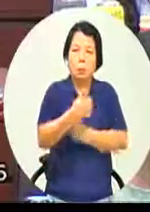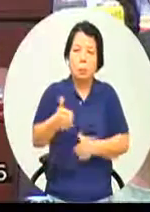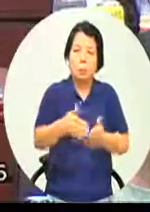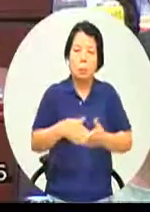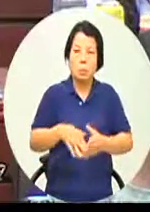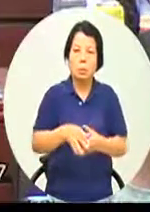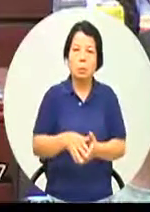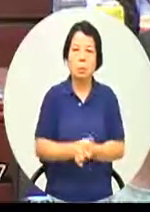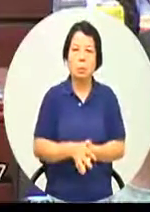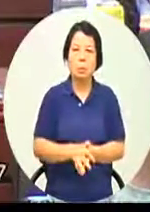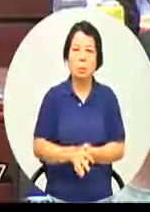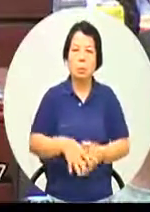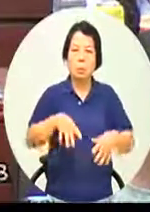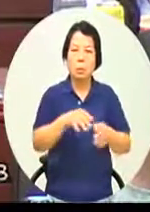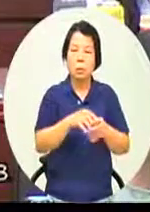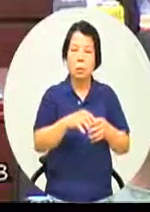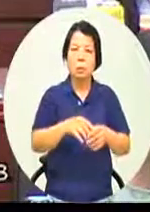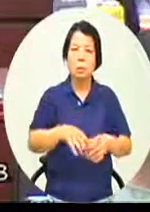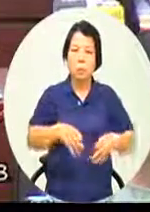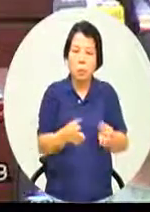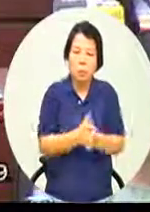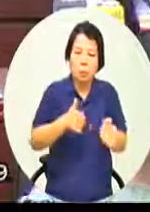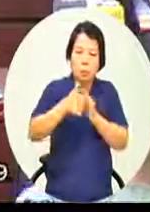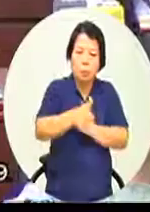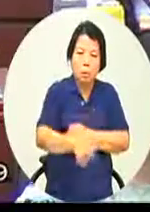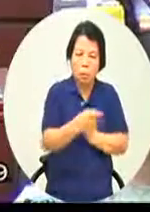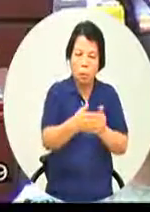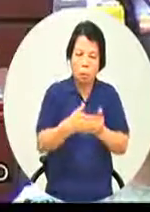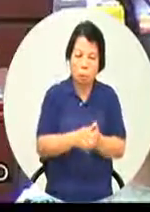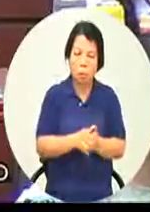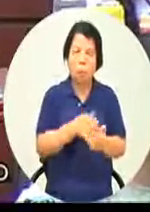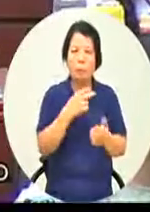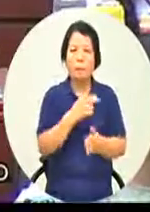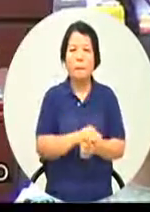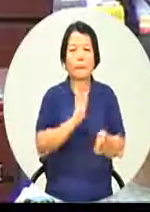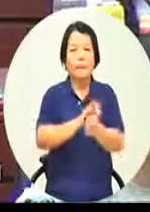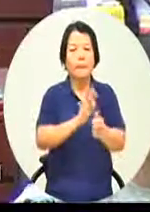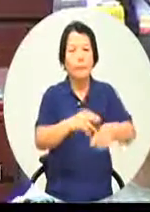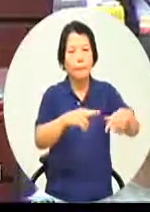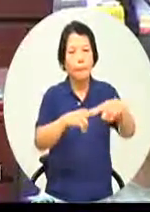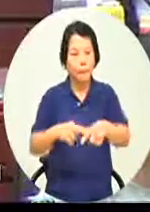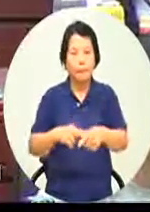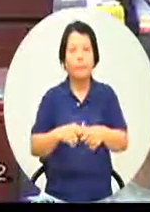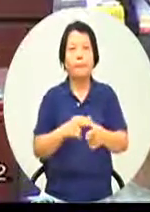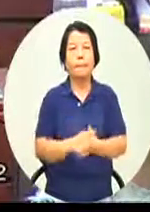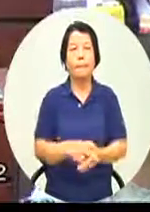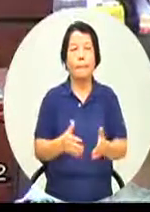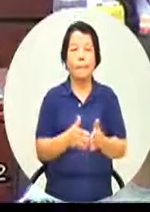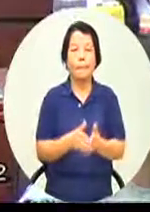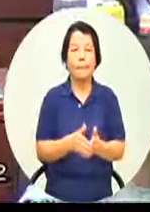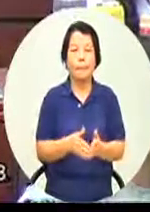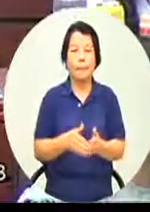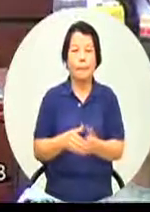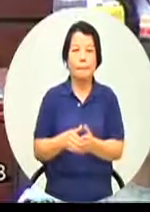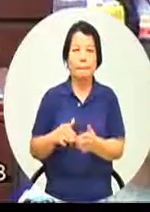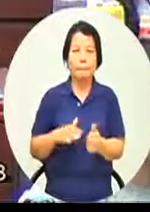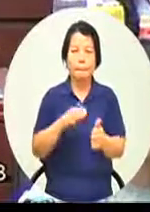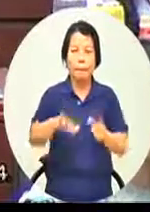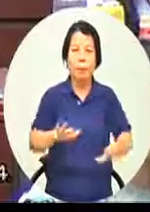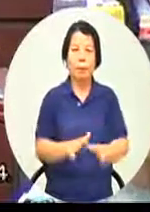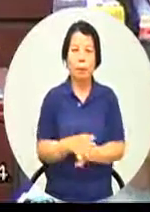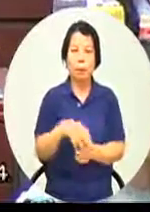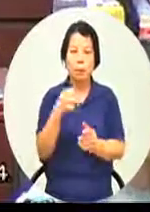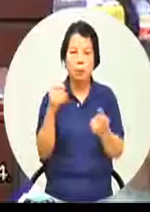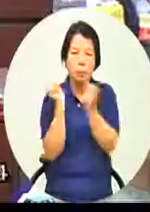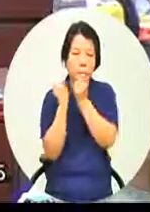都可以。但我希望说，我们可以引导，可以引导。那一般民众如果说要去参观，因为最近就是有抓到